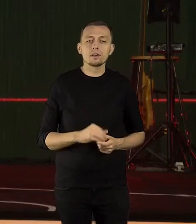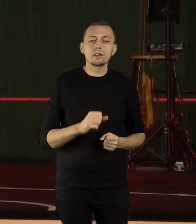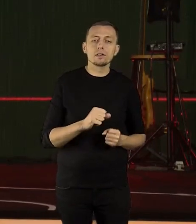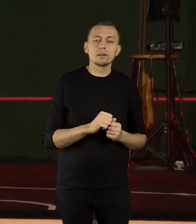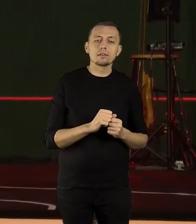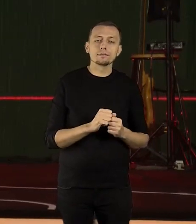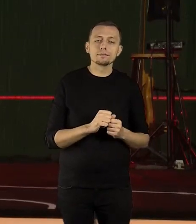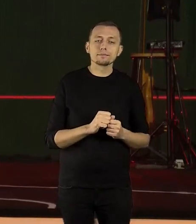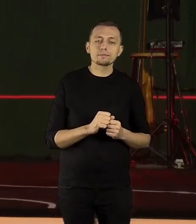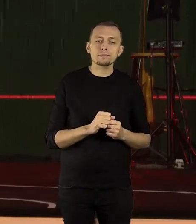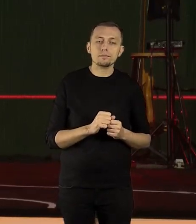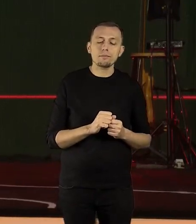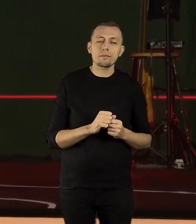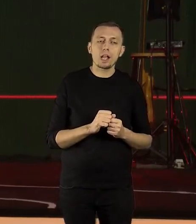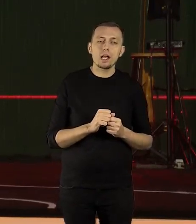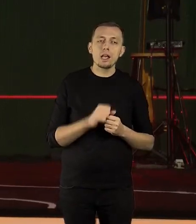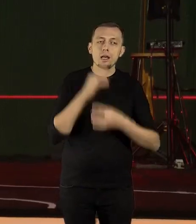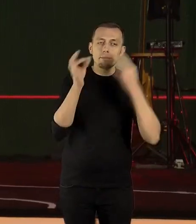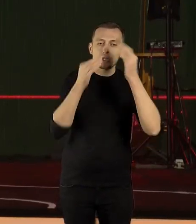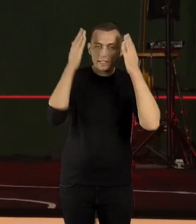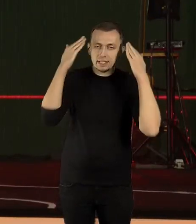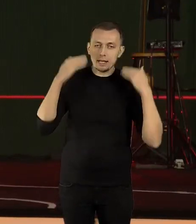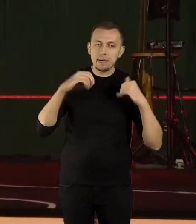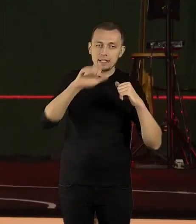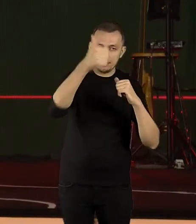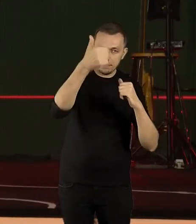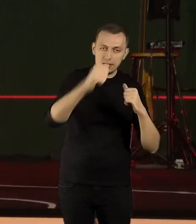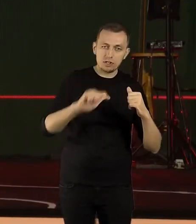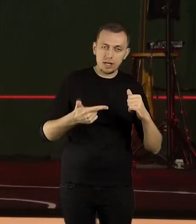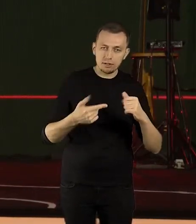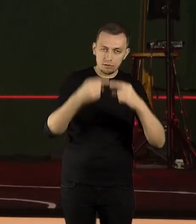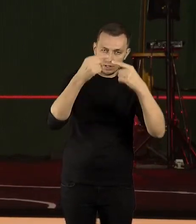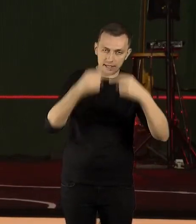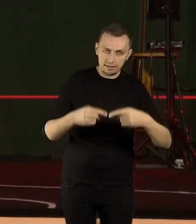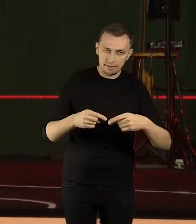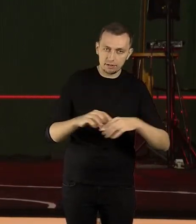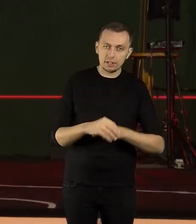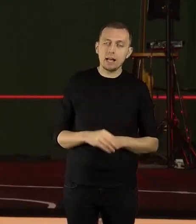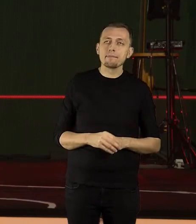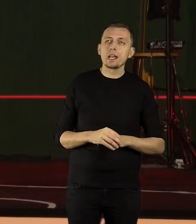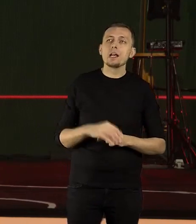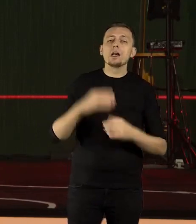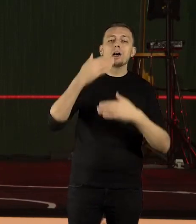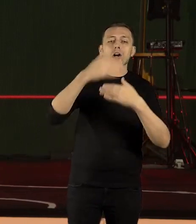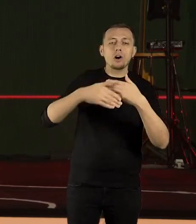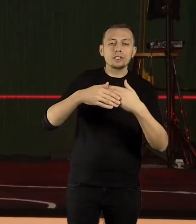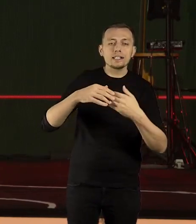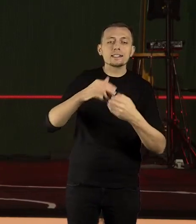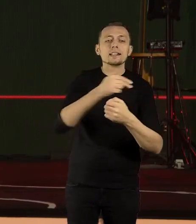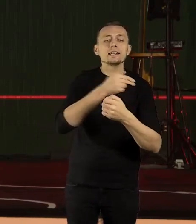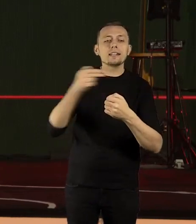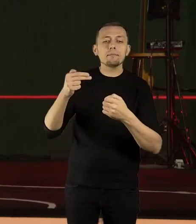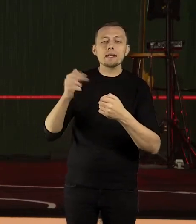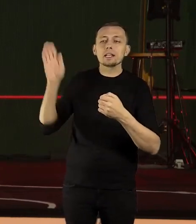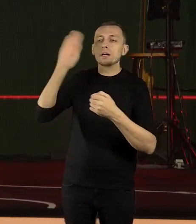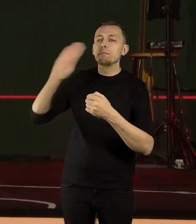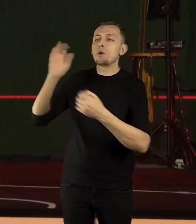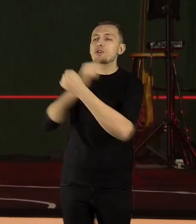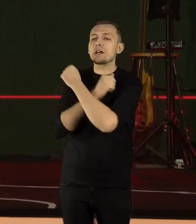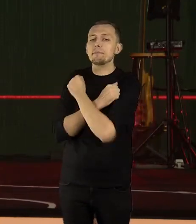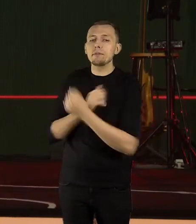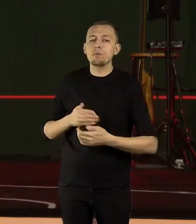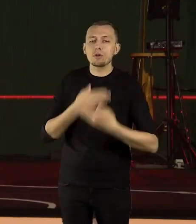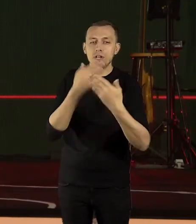Bożego miłosierdzia. W wersetach 46-48 Maria chwali Boga,